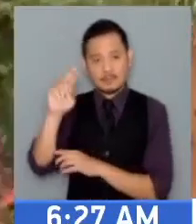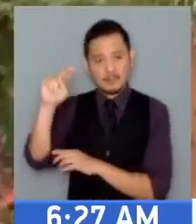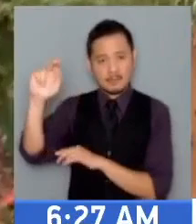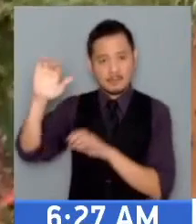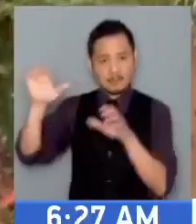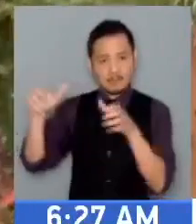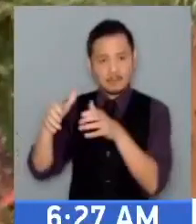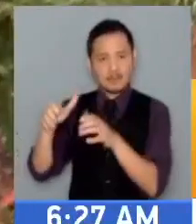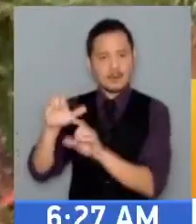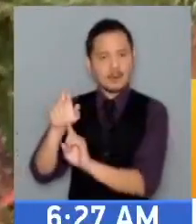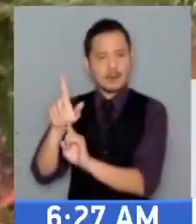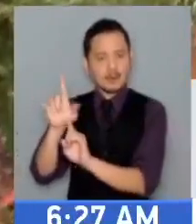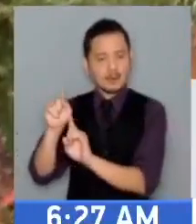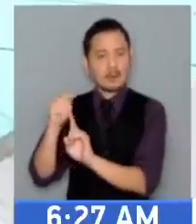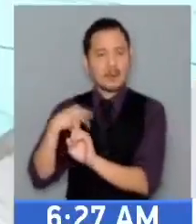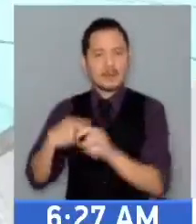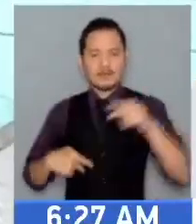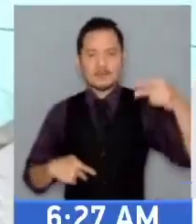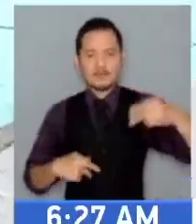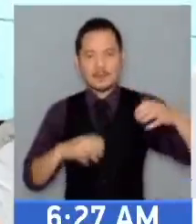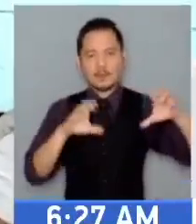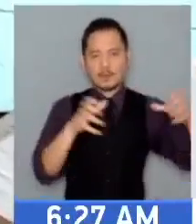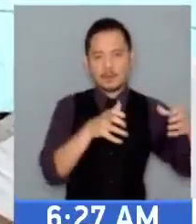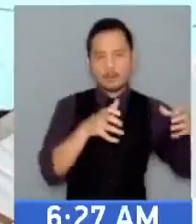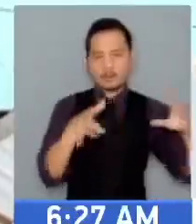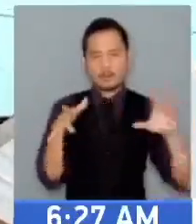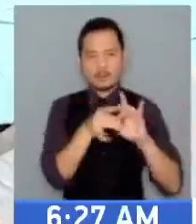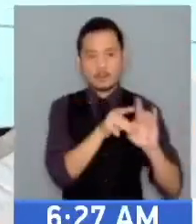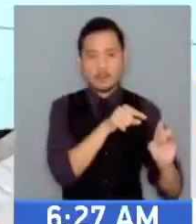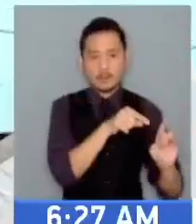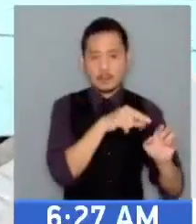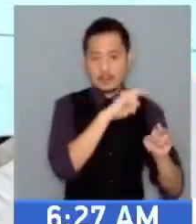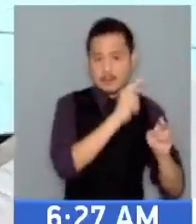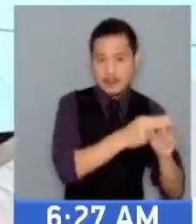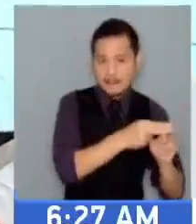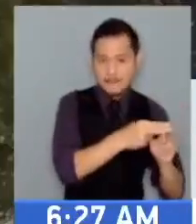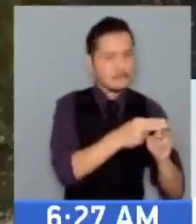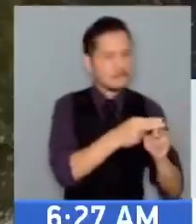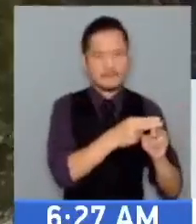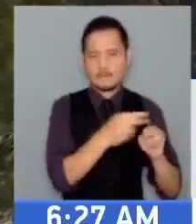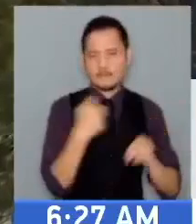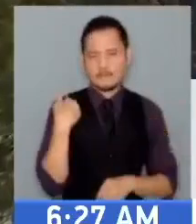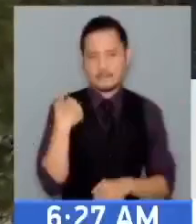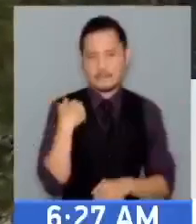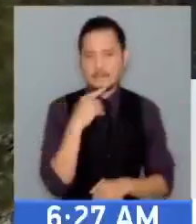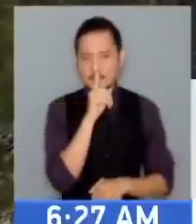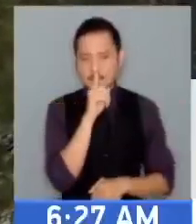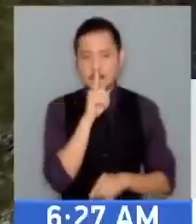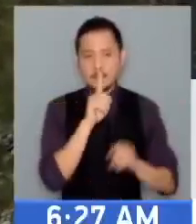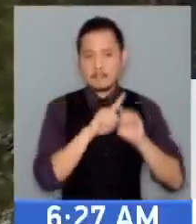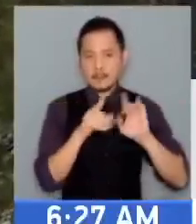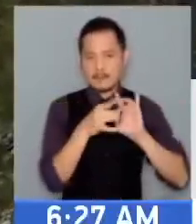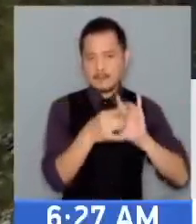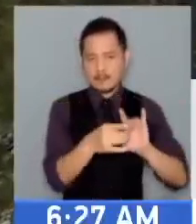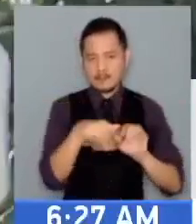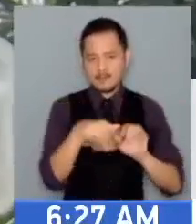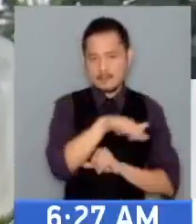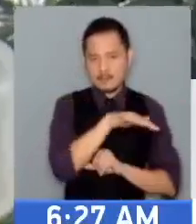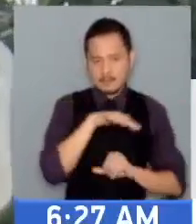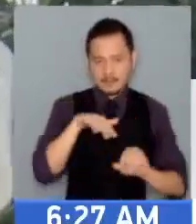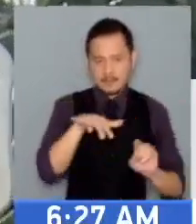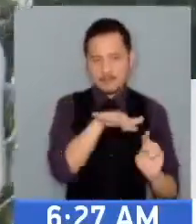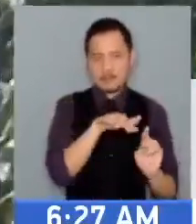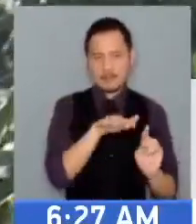pa pinangalanan ang naturang grupo pero ito raw ay sa kanlurang bahagi ng Socorro. May mga illegal din daw kasing ginagawa